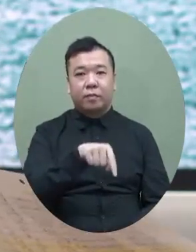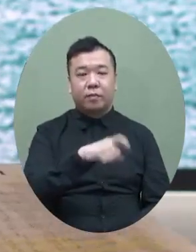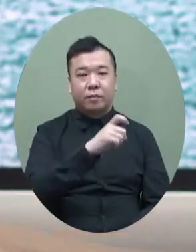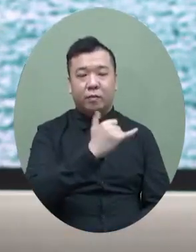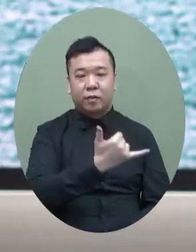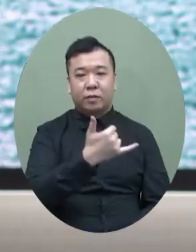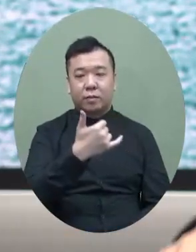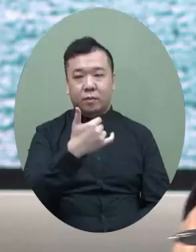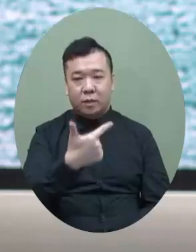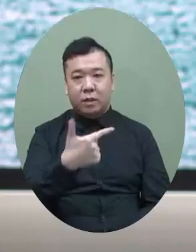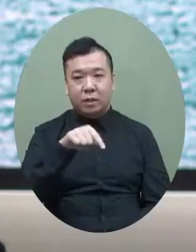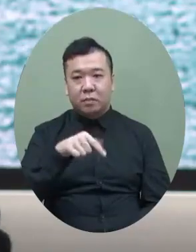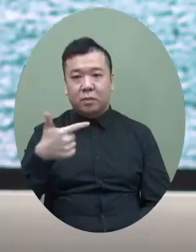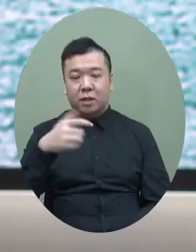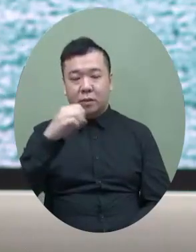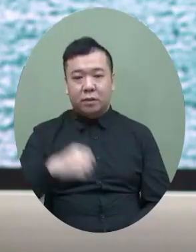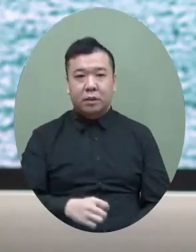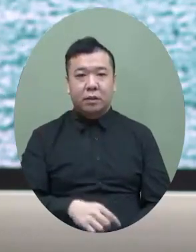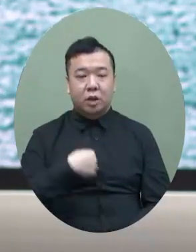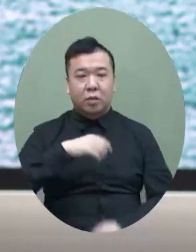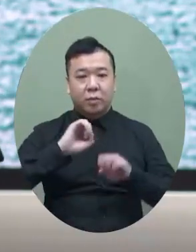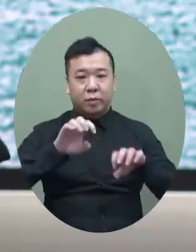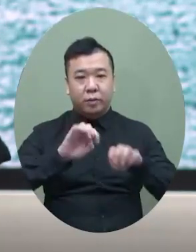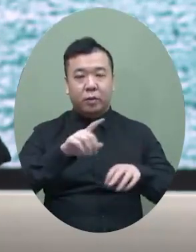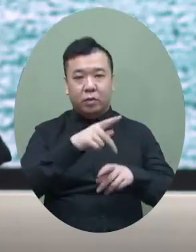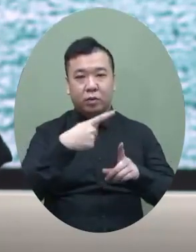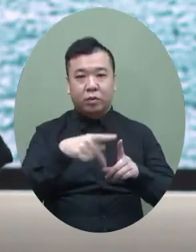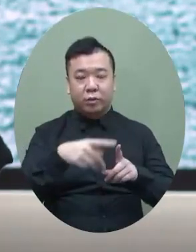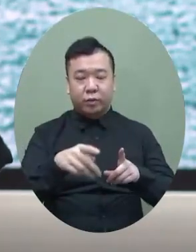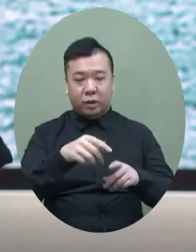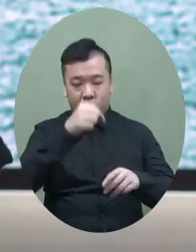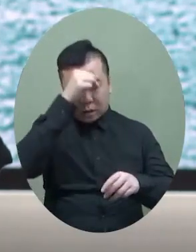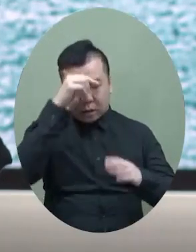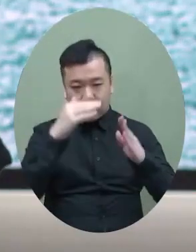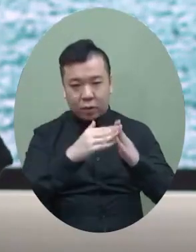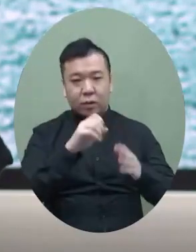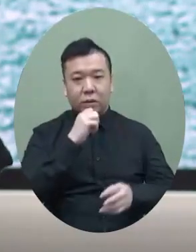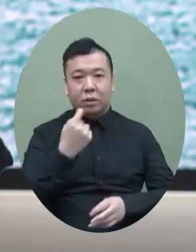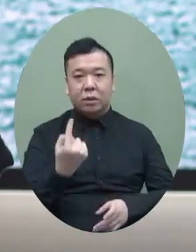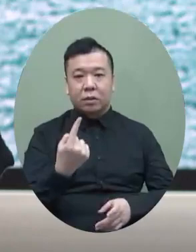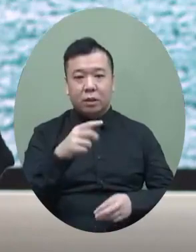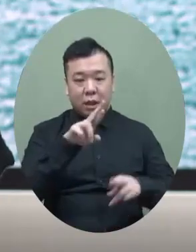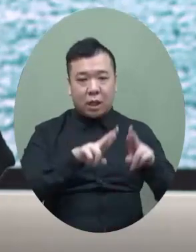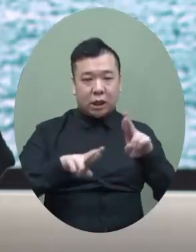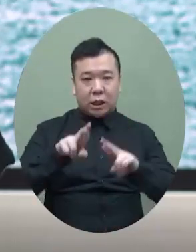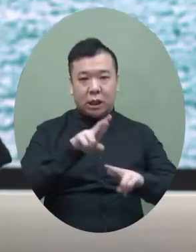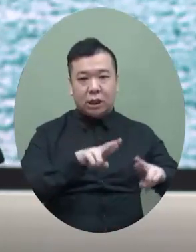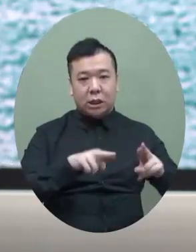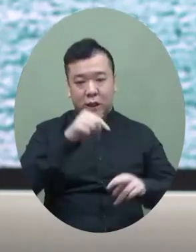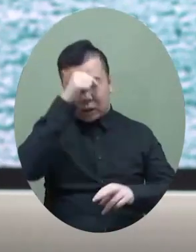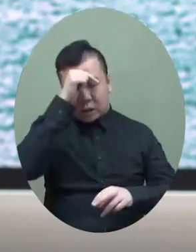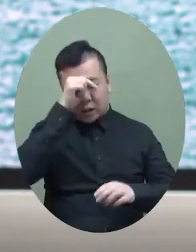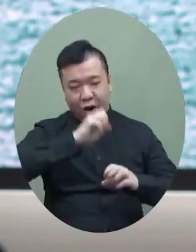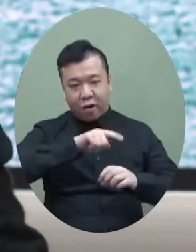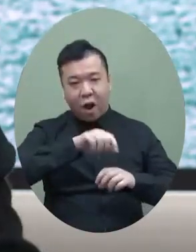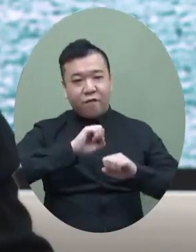69.8%。另外呢，就報告返喺屯門醫院呢，有一位嘅核子醫學部工作嘅